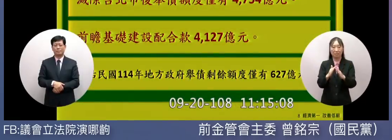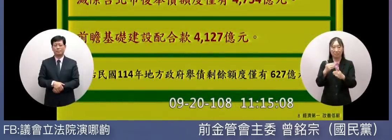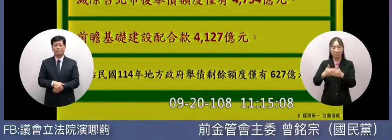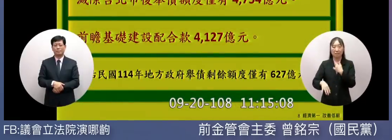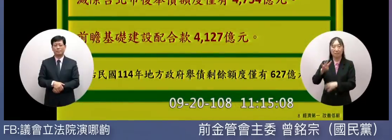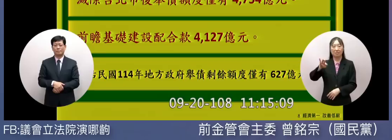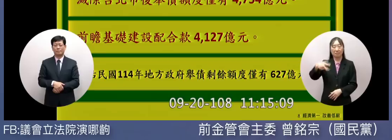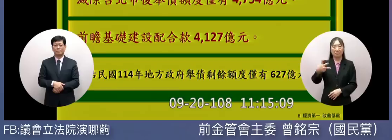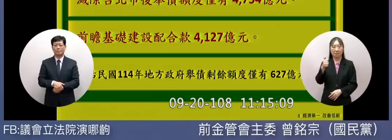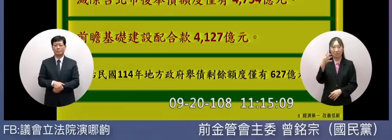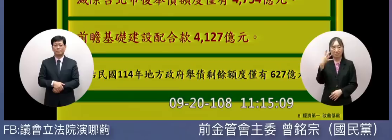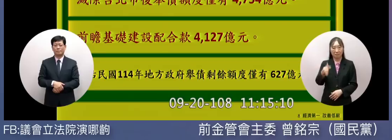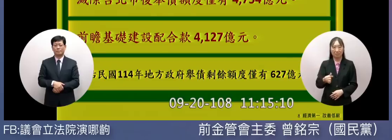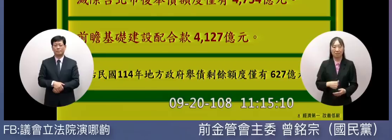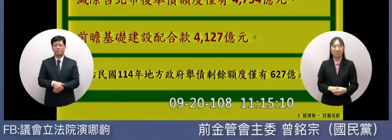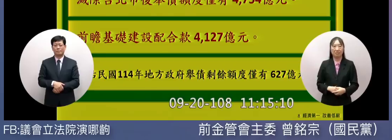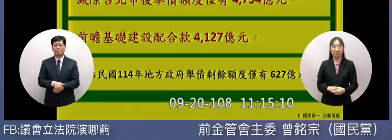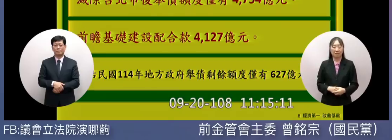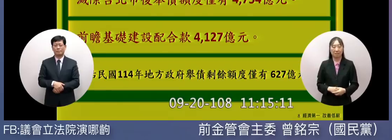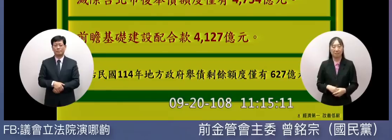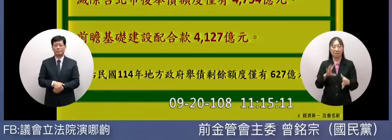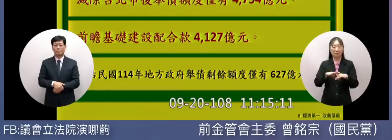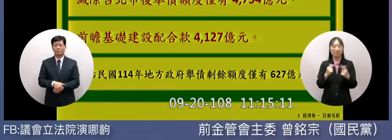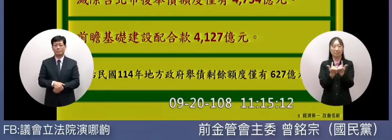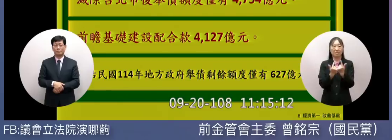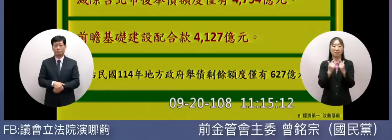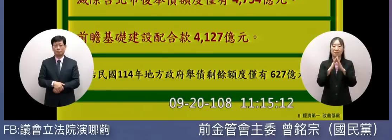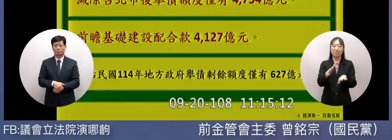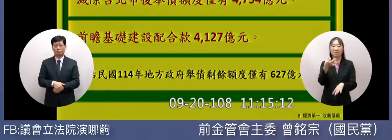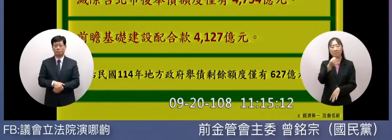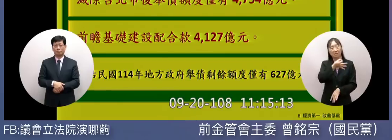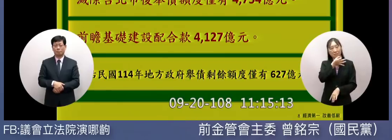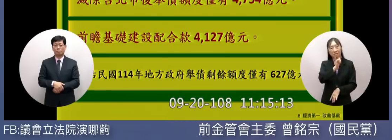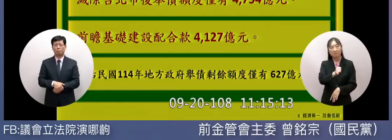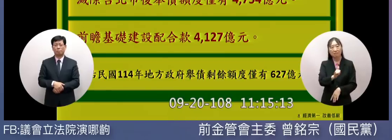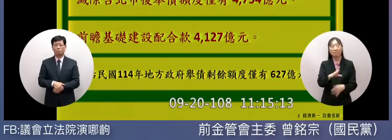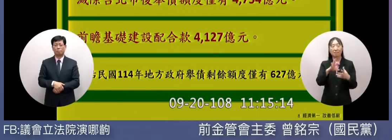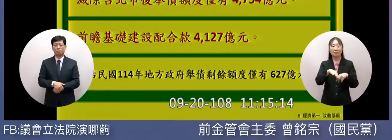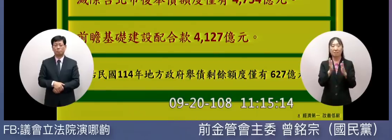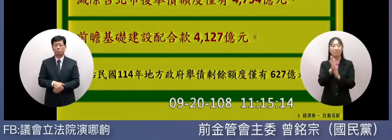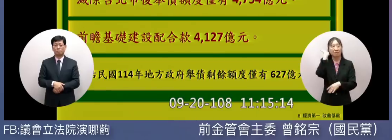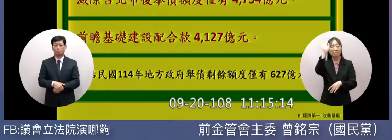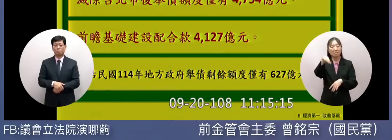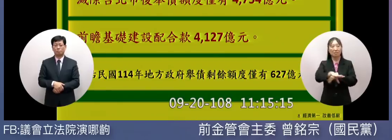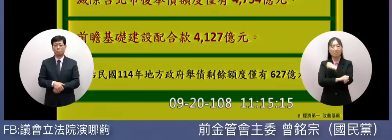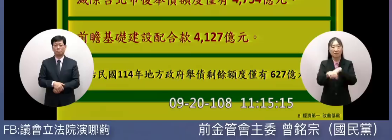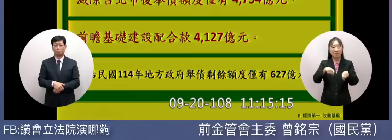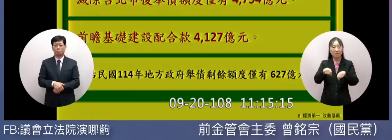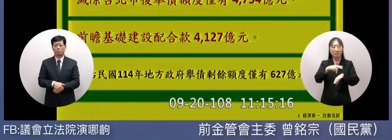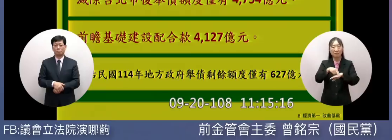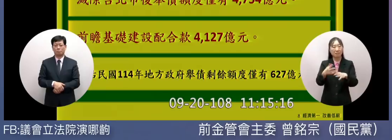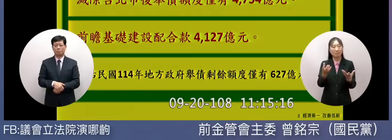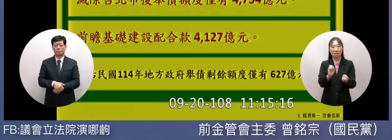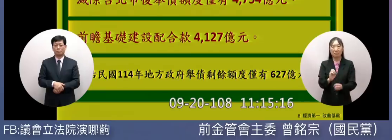下4754亿，因为台北市财政很好，而且它几乎没有前瞻建设。另